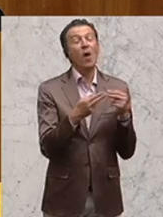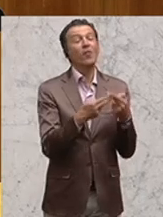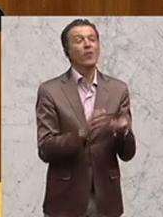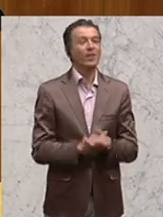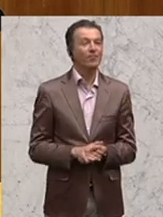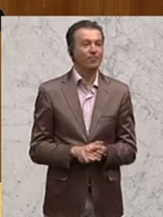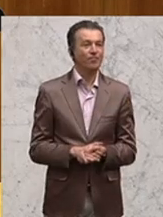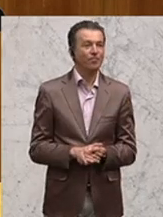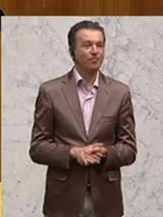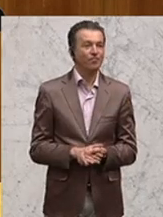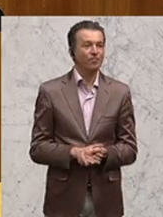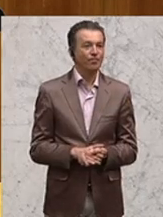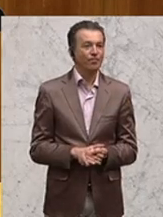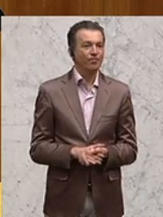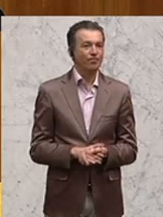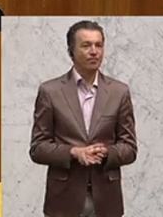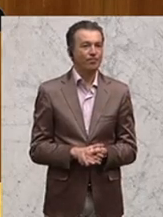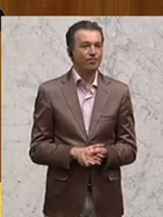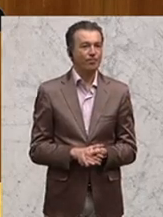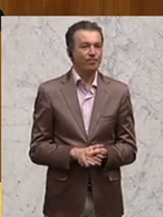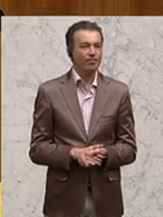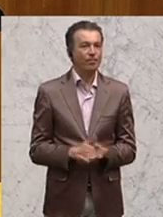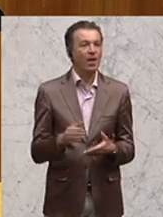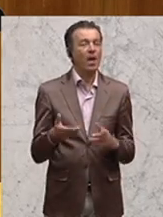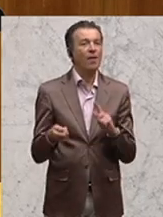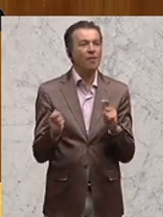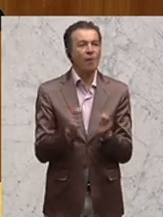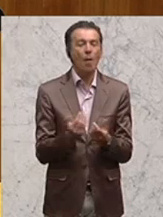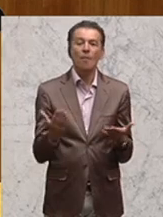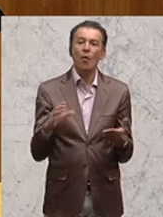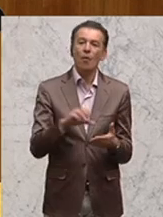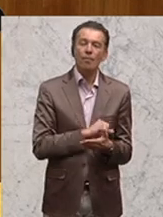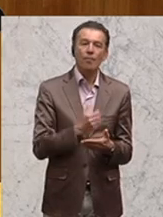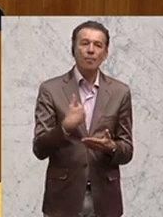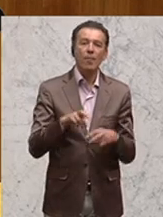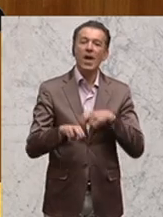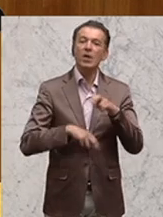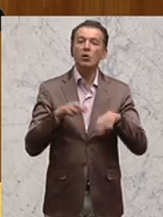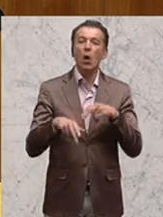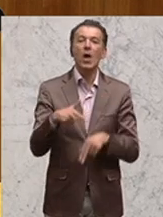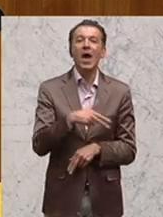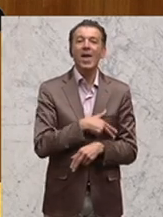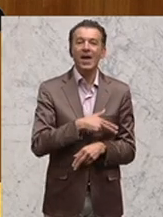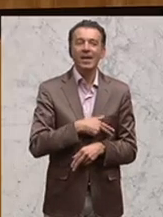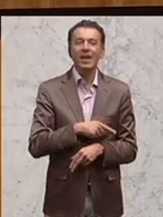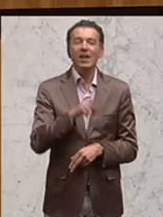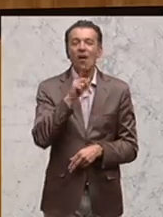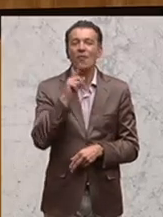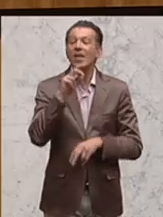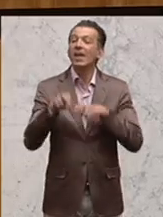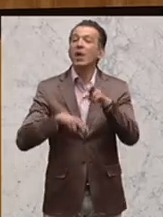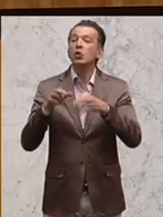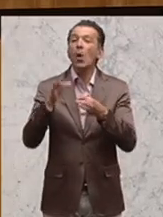Antworten sind. Also, das eine ist einmal, was bringt diese Reform? Mehr Steuerehrlichkeit, weniger